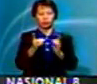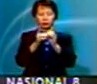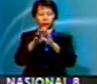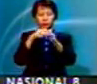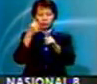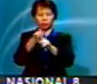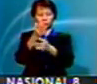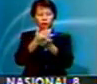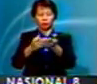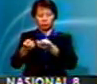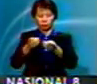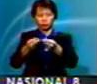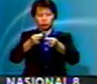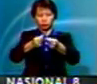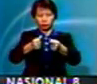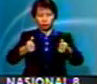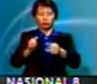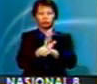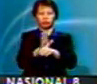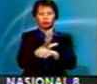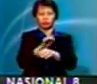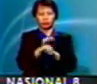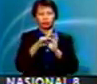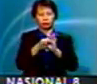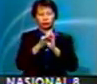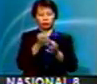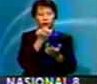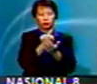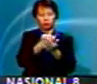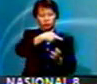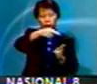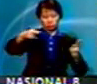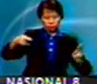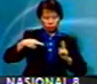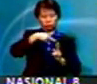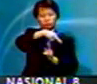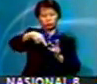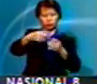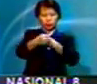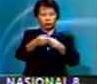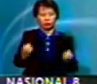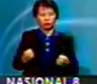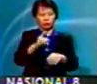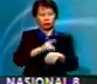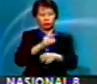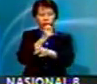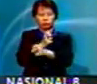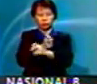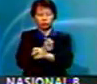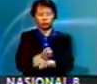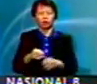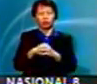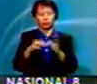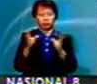pengarah Division Pengurusan Tanah, Perdagangan dan Kerjasama Ekonomi Virginia Kramertos di Pejabat PBB di Geneva.